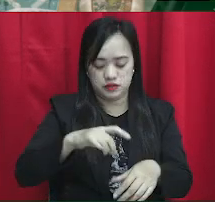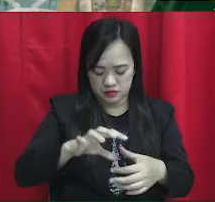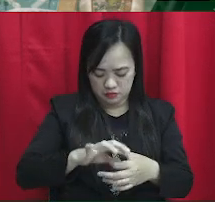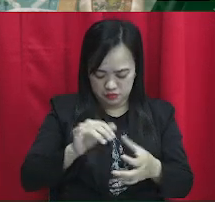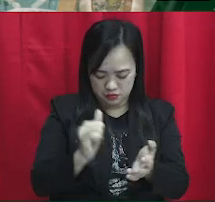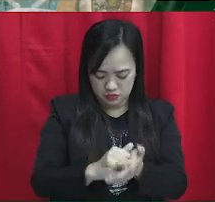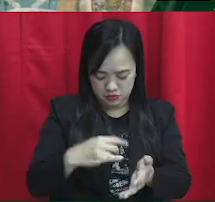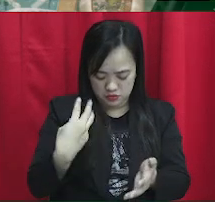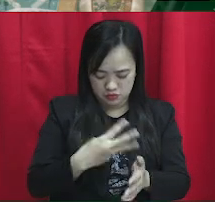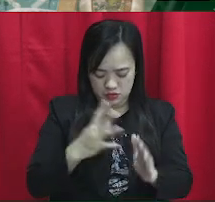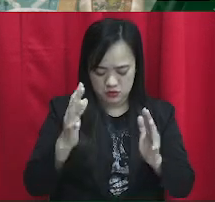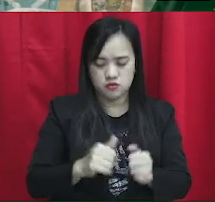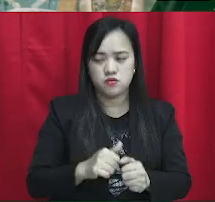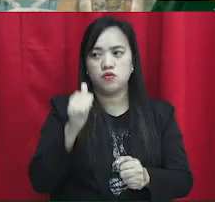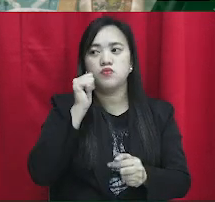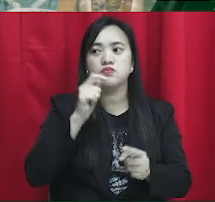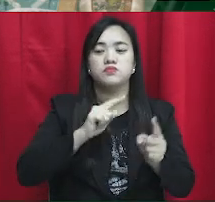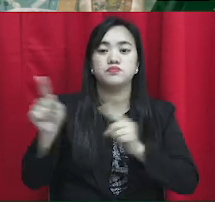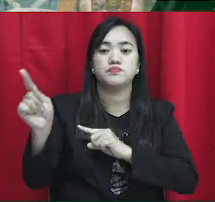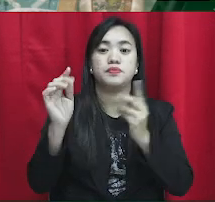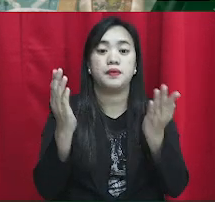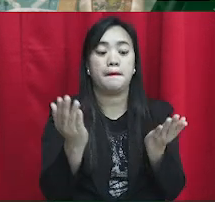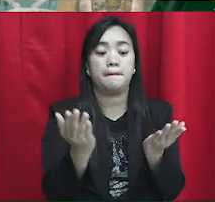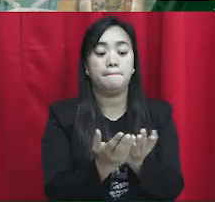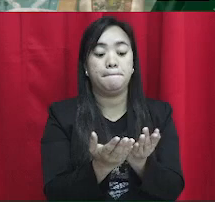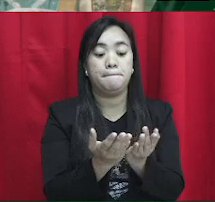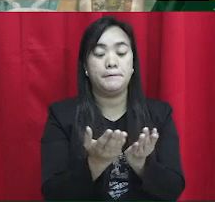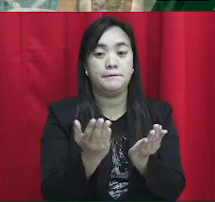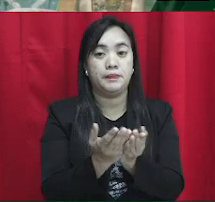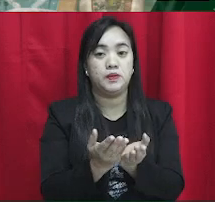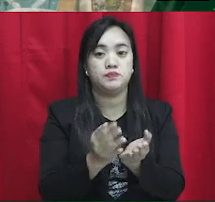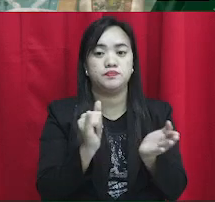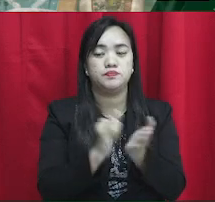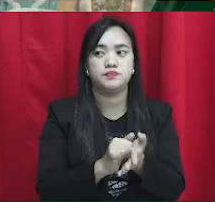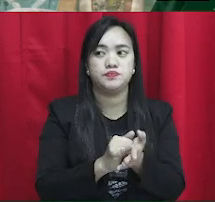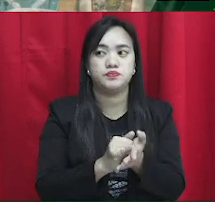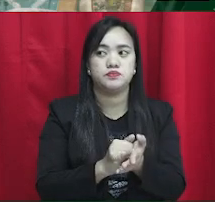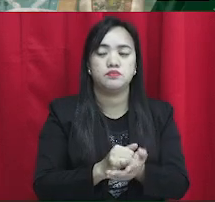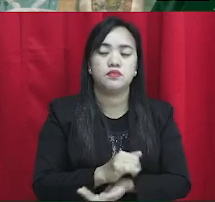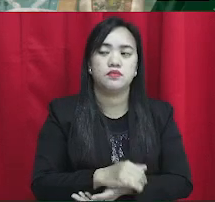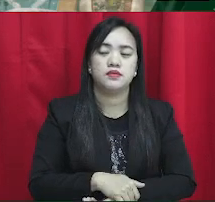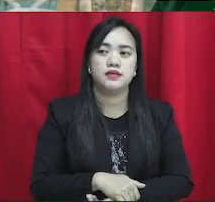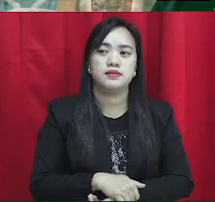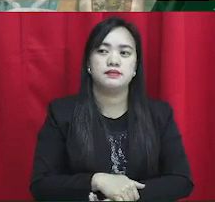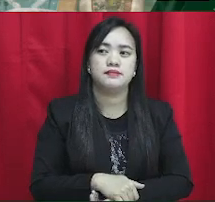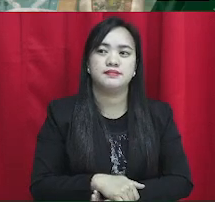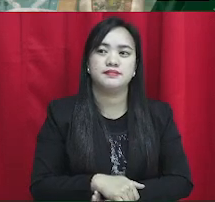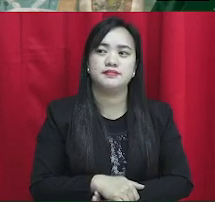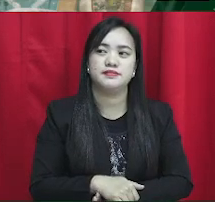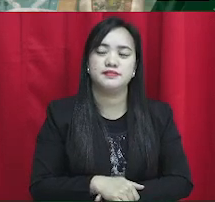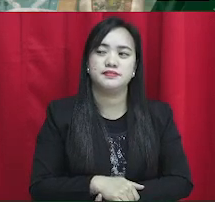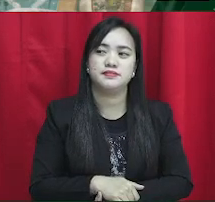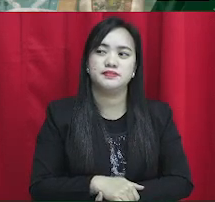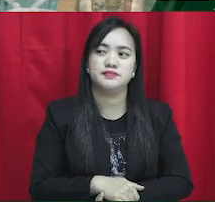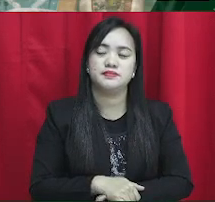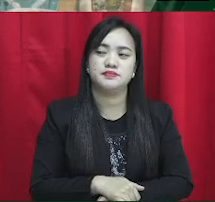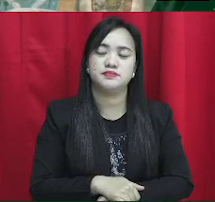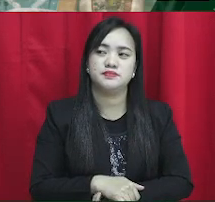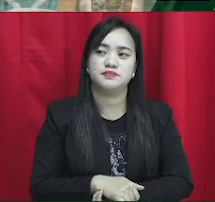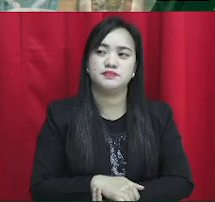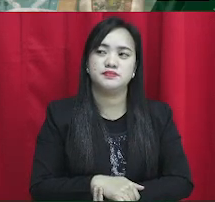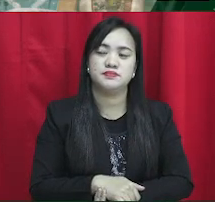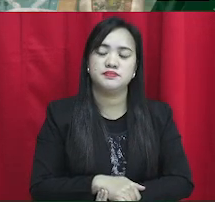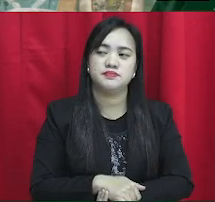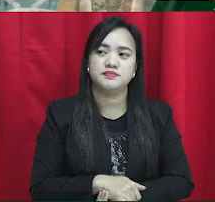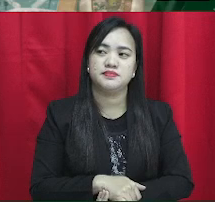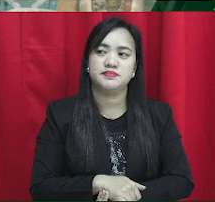magpunta sa book sale. Yun ang libro ang niriregalo ko. Tapos binabalot ko yun. Grabe, panghenyo yan. Oo, nag-appear ba naman sa